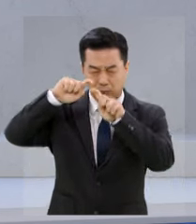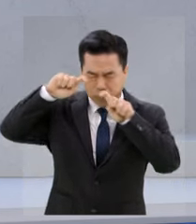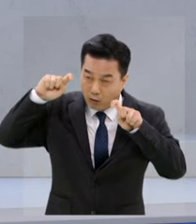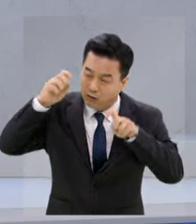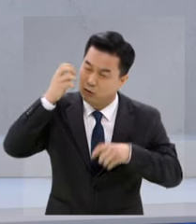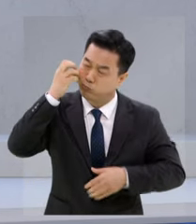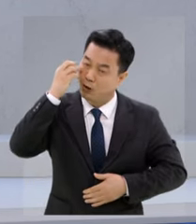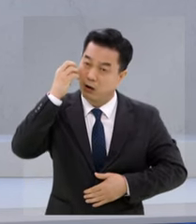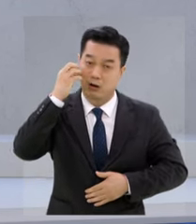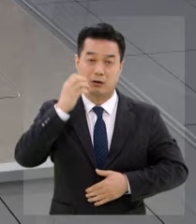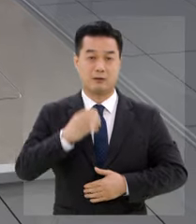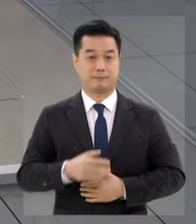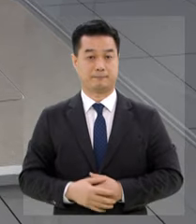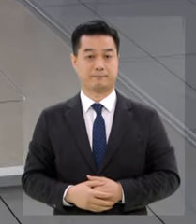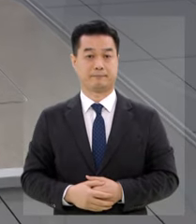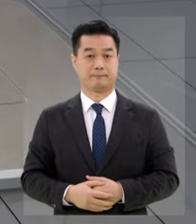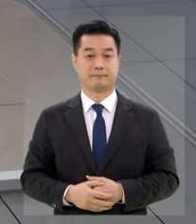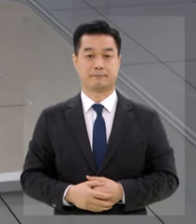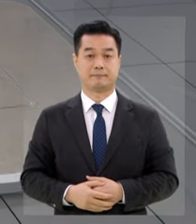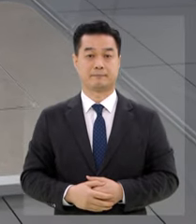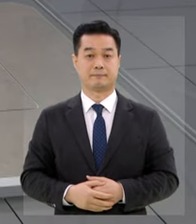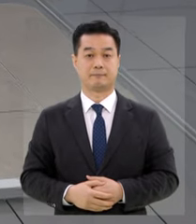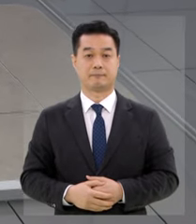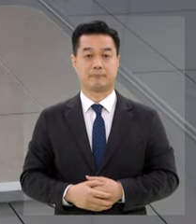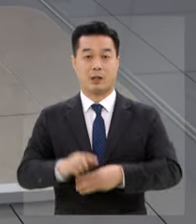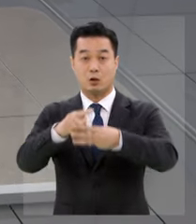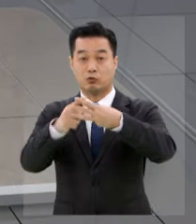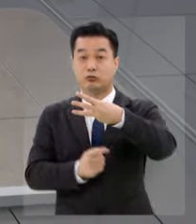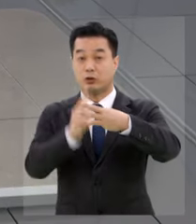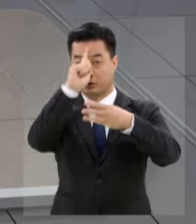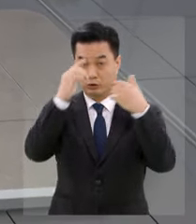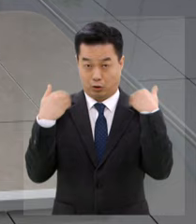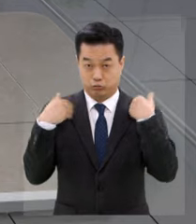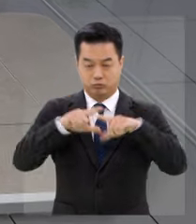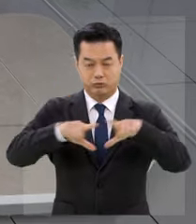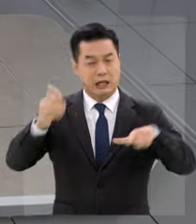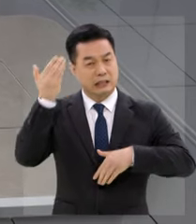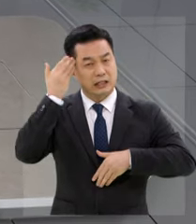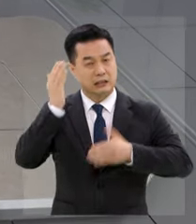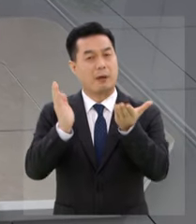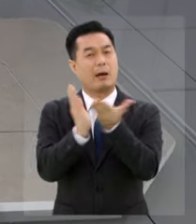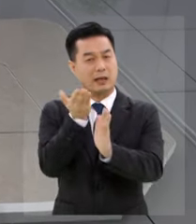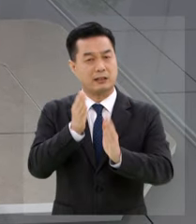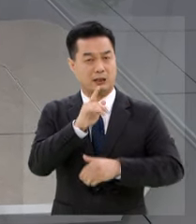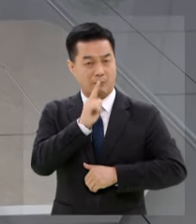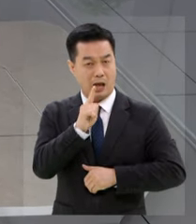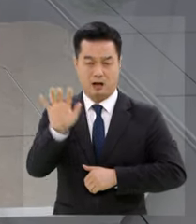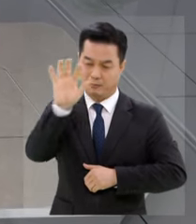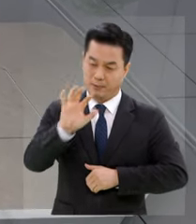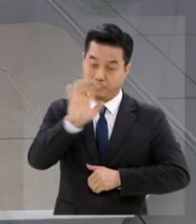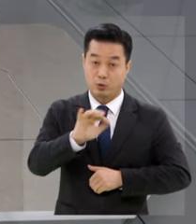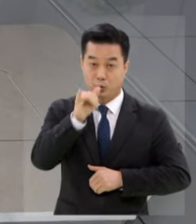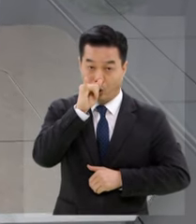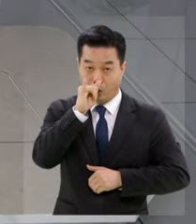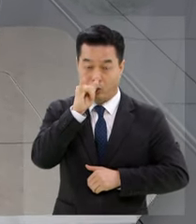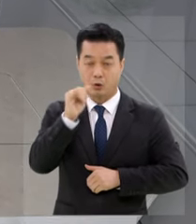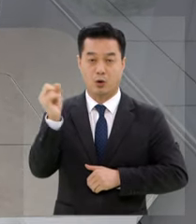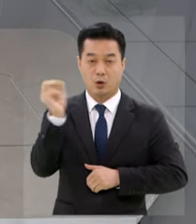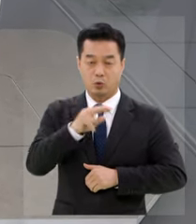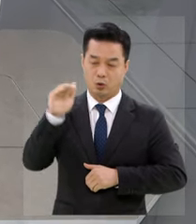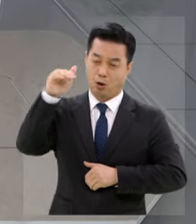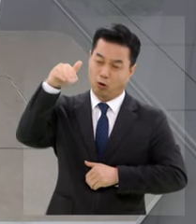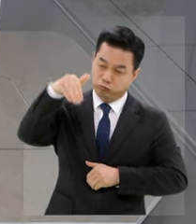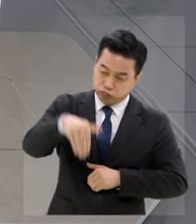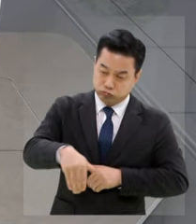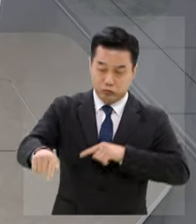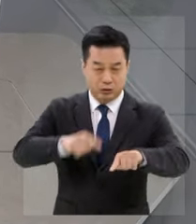못했기 때문입니다 윤성열 정부의 상식 이하의 발언은 계속되고 있고 뒤로 가는 정책은